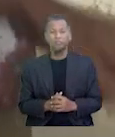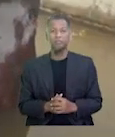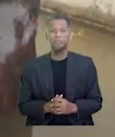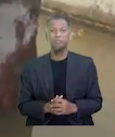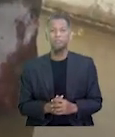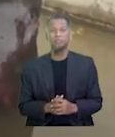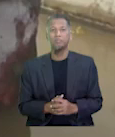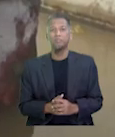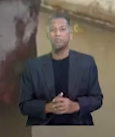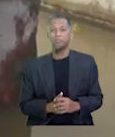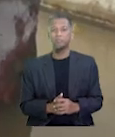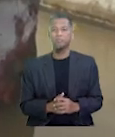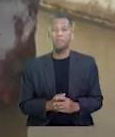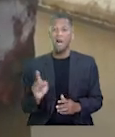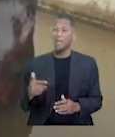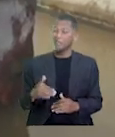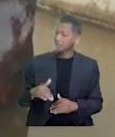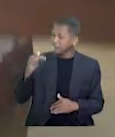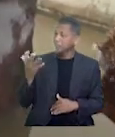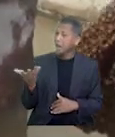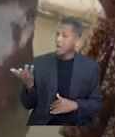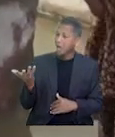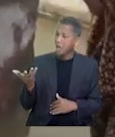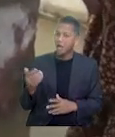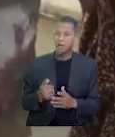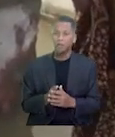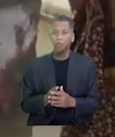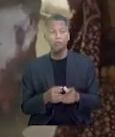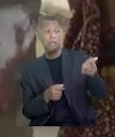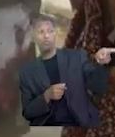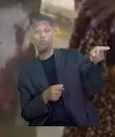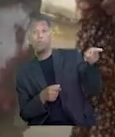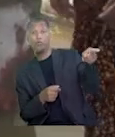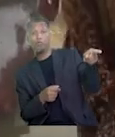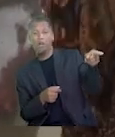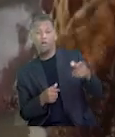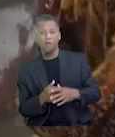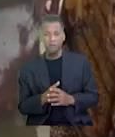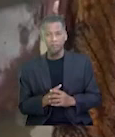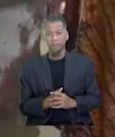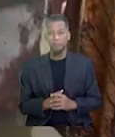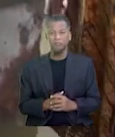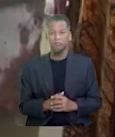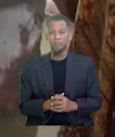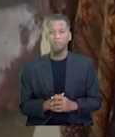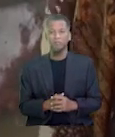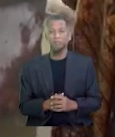Kalau yang paling parah di mana, Pak? Desa apa, Pak? Ya Pemarung. Jawa Barat, Jatinegara. Mana? Kayung merata,